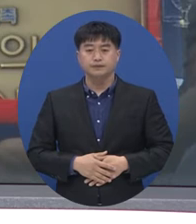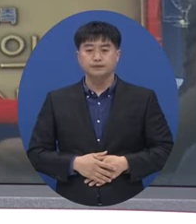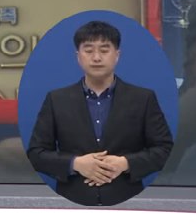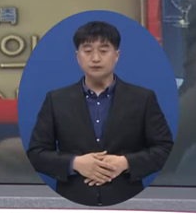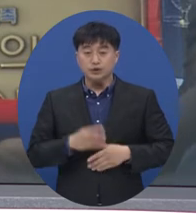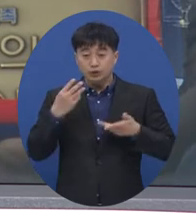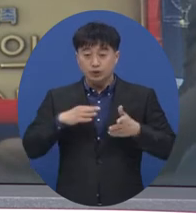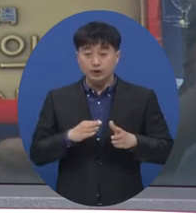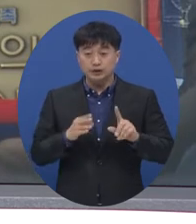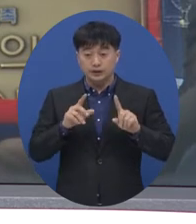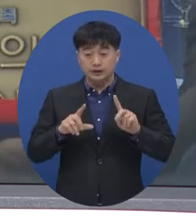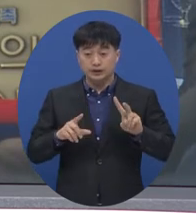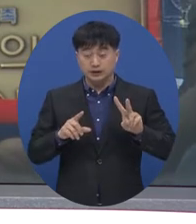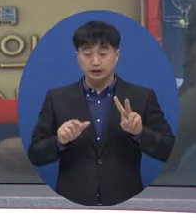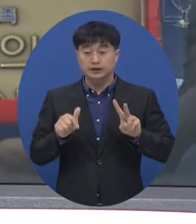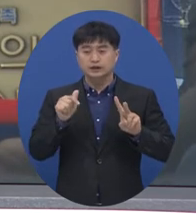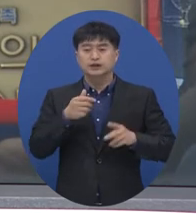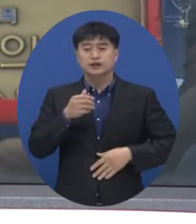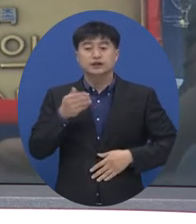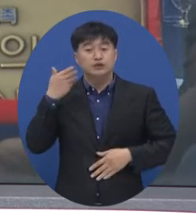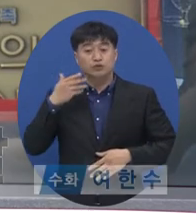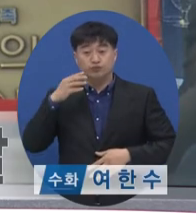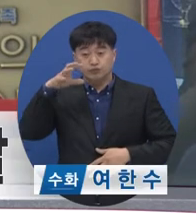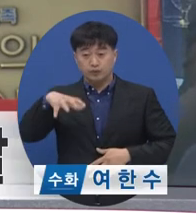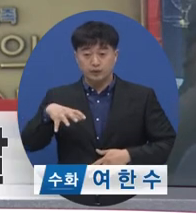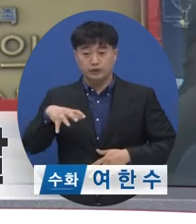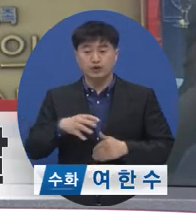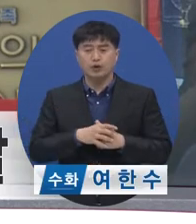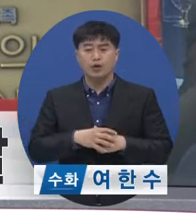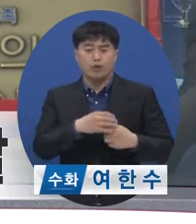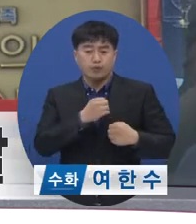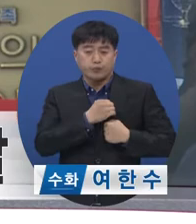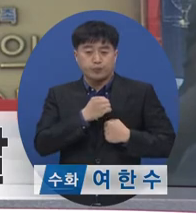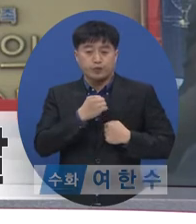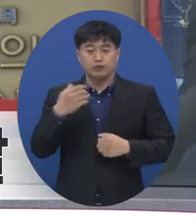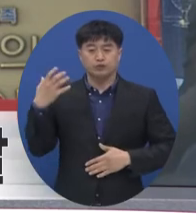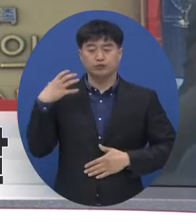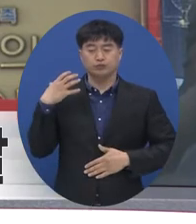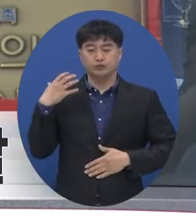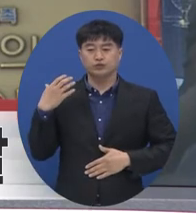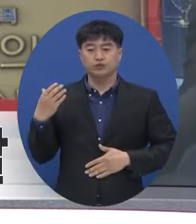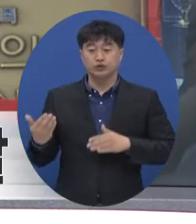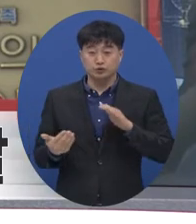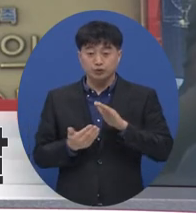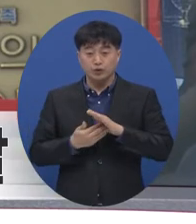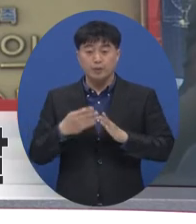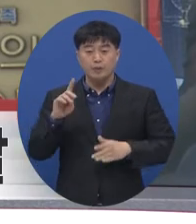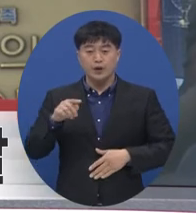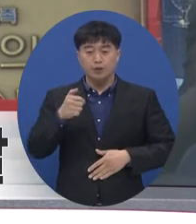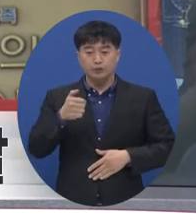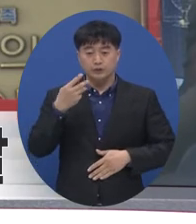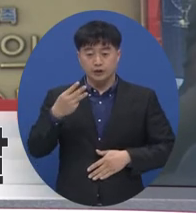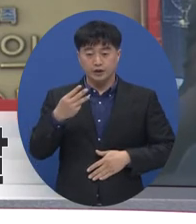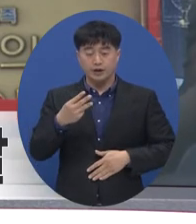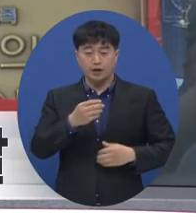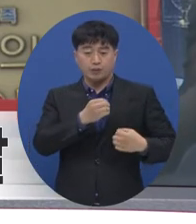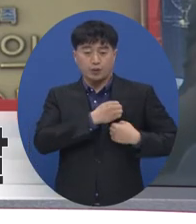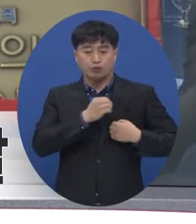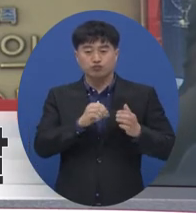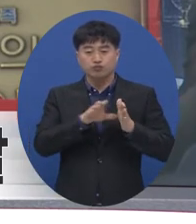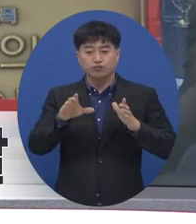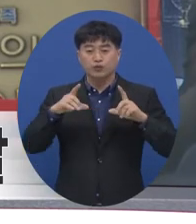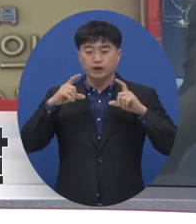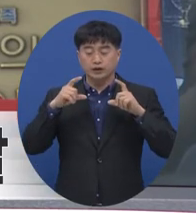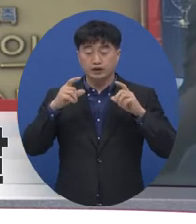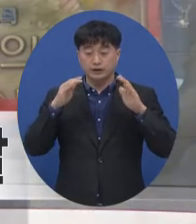경기도가 2일 정부 아일랜드 캐슬에서 병역 의무를 이행해 모범이 된 돈에 백신 세계 가문의 병역명문가 문패를